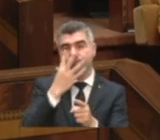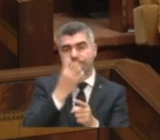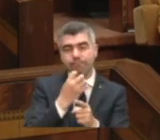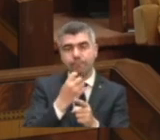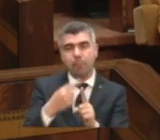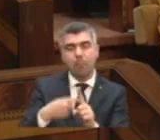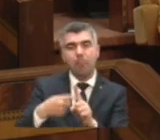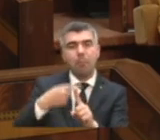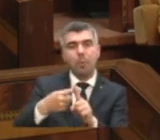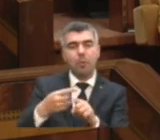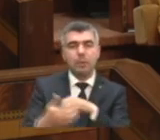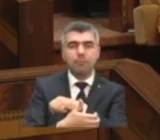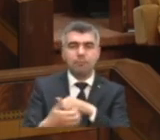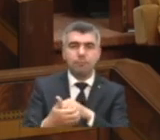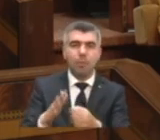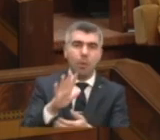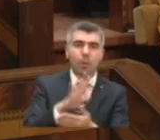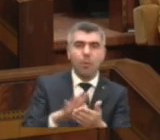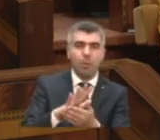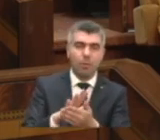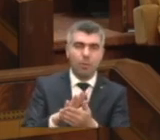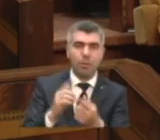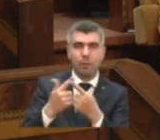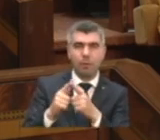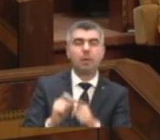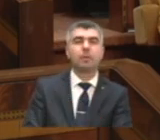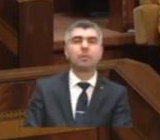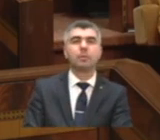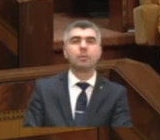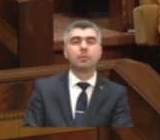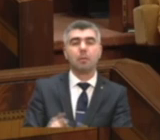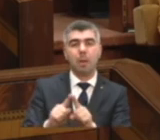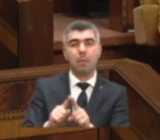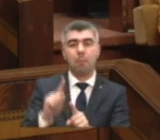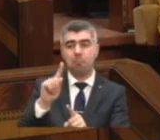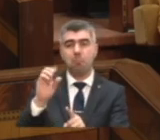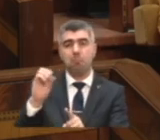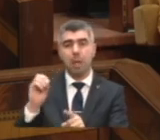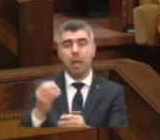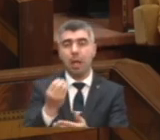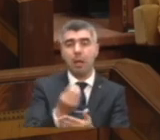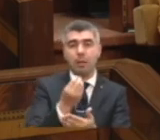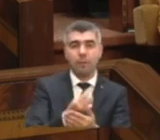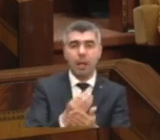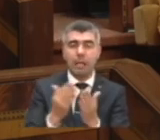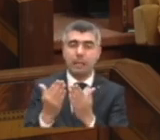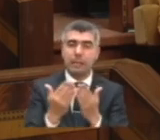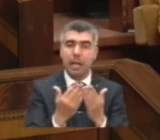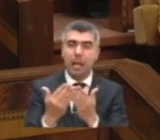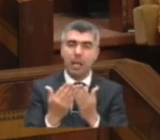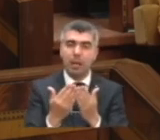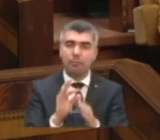المستوى فقرهم وحرمانهم، إذ في هذا الحرمان مئات الأطفال لهذه الأسر من حقهم في التعليم،